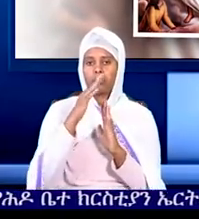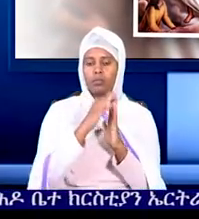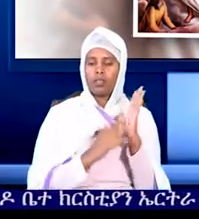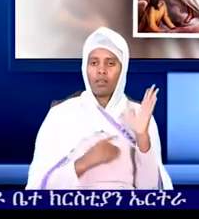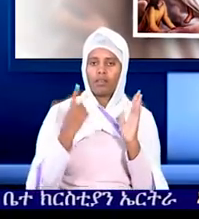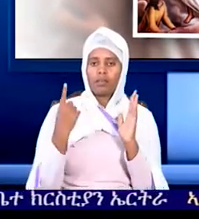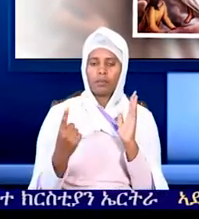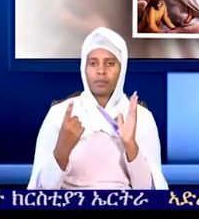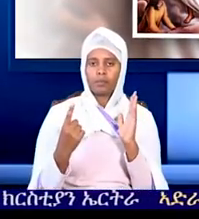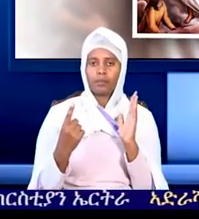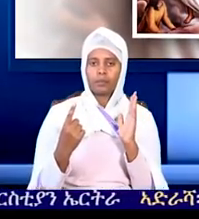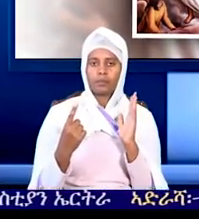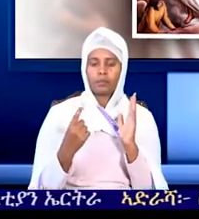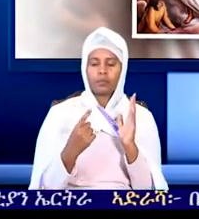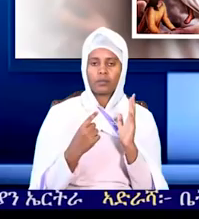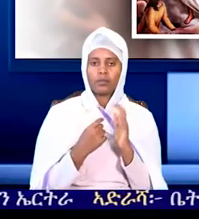ترينا معراف حاده